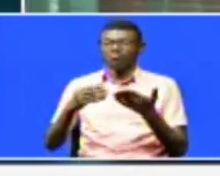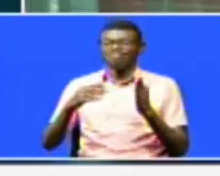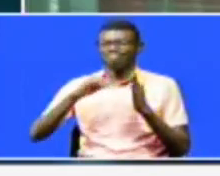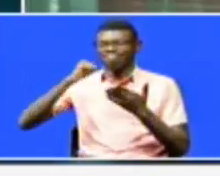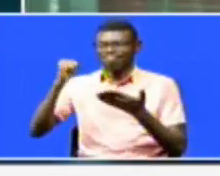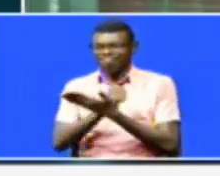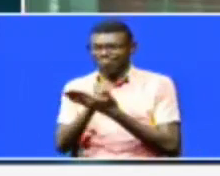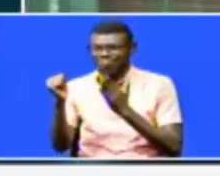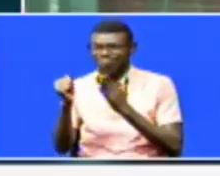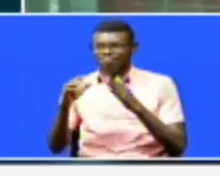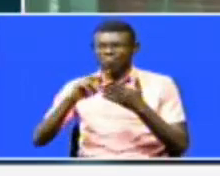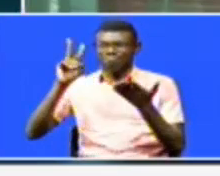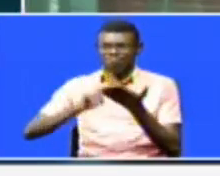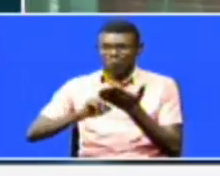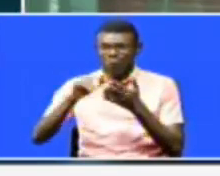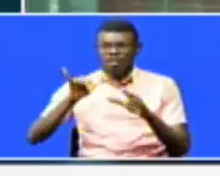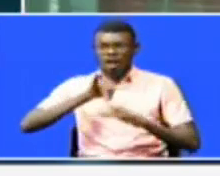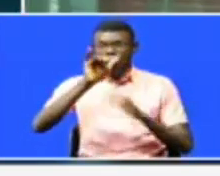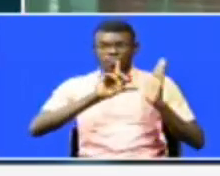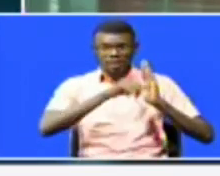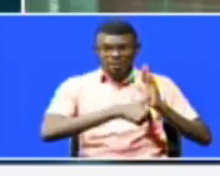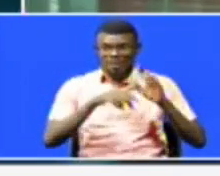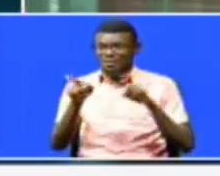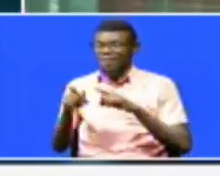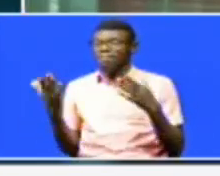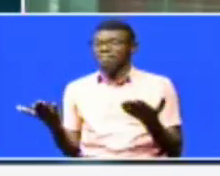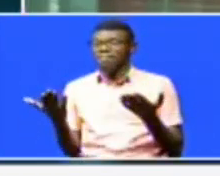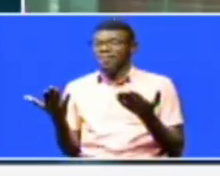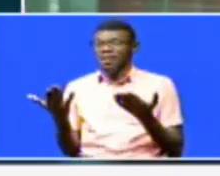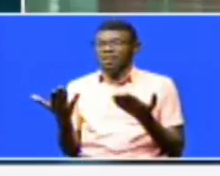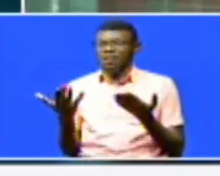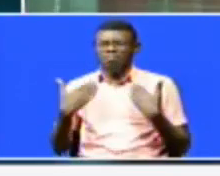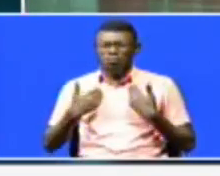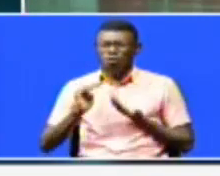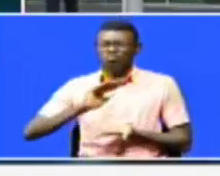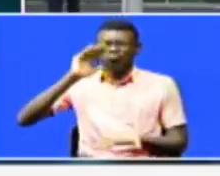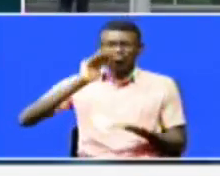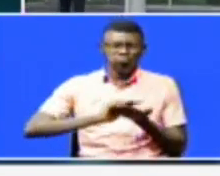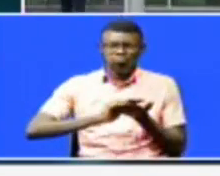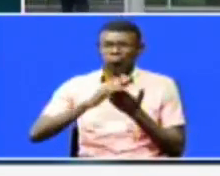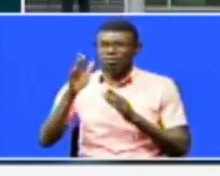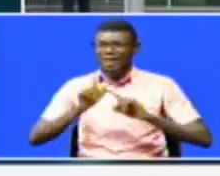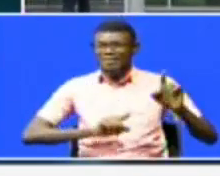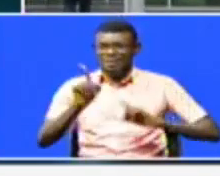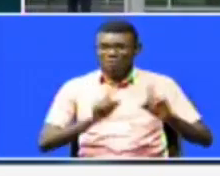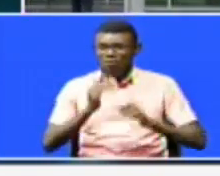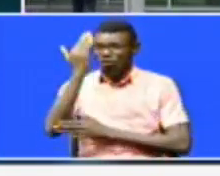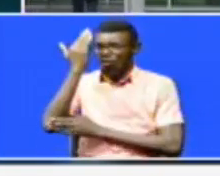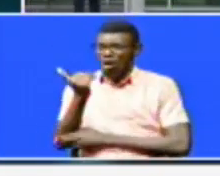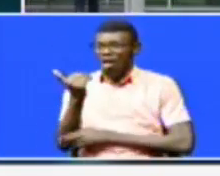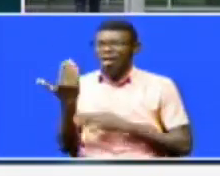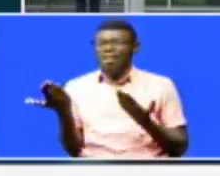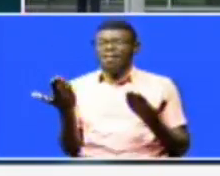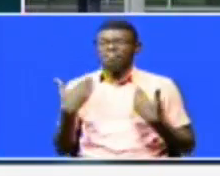huku kukiwa na uwezekano wa safari za ndani pia kuathirika kutokana na upungufu wa wasafiri unaoletwa na mkakati wa kupunguza wingi